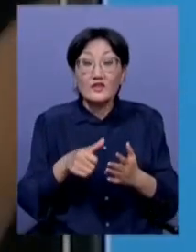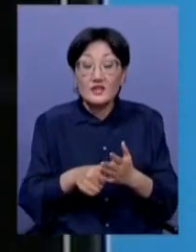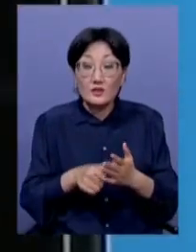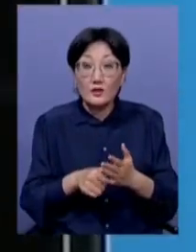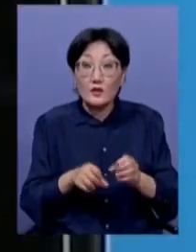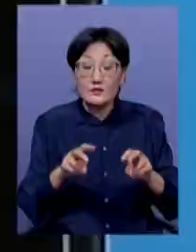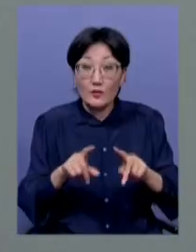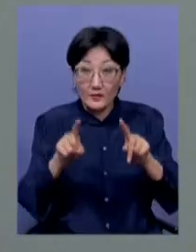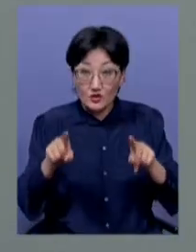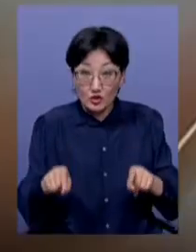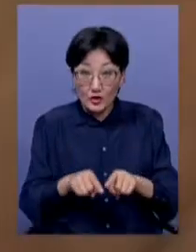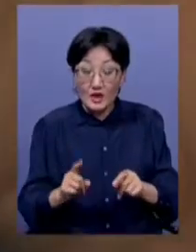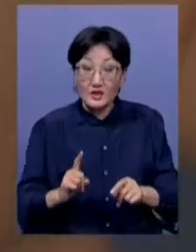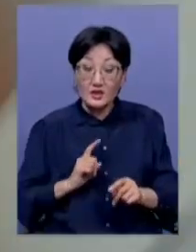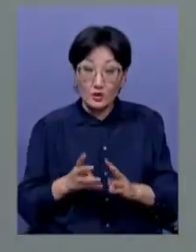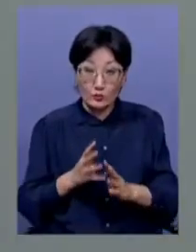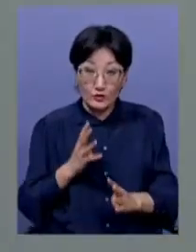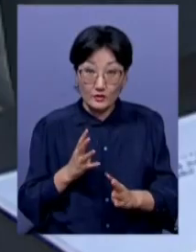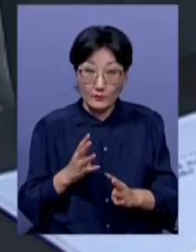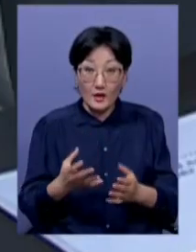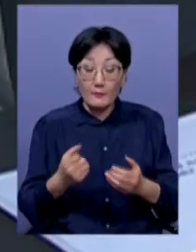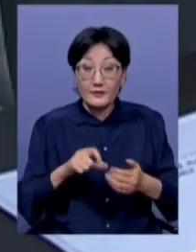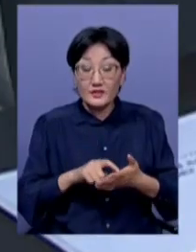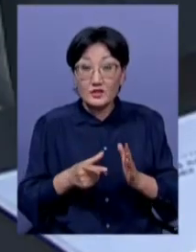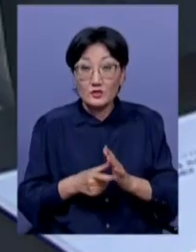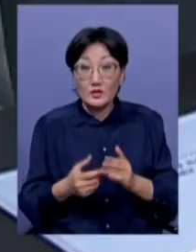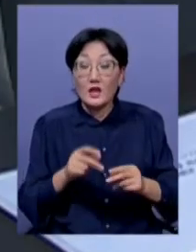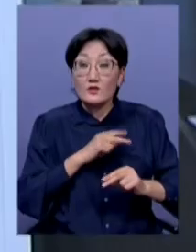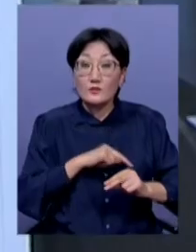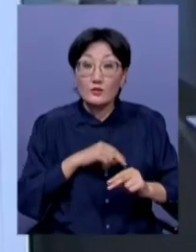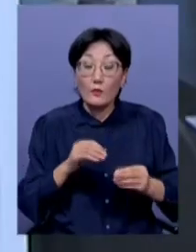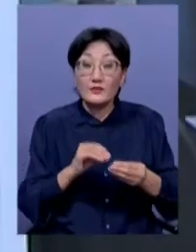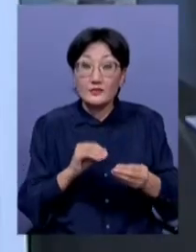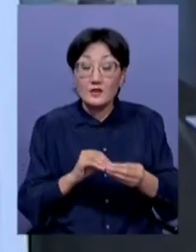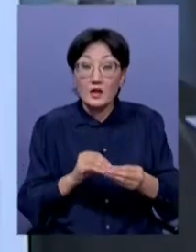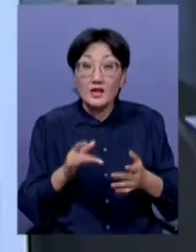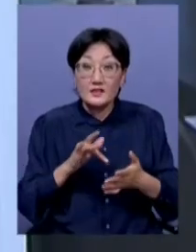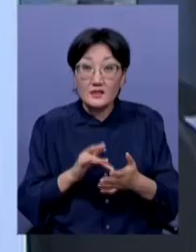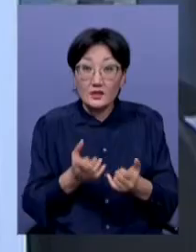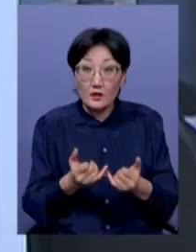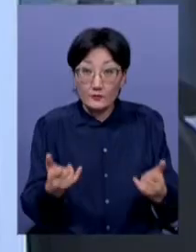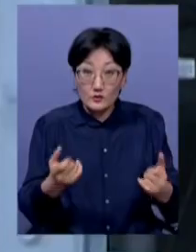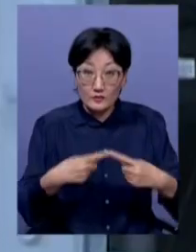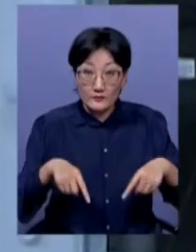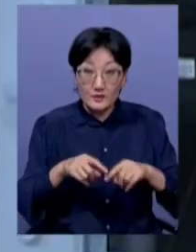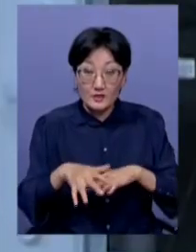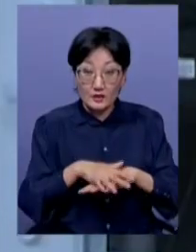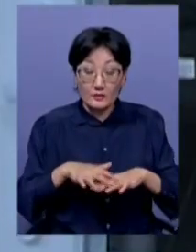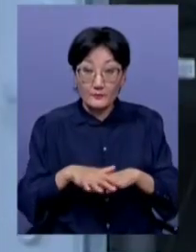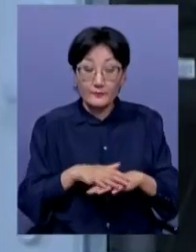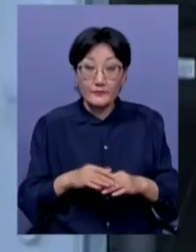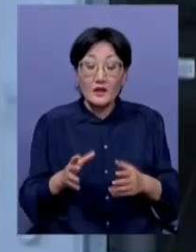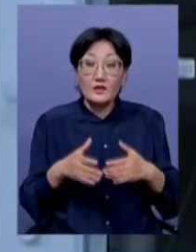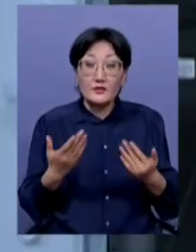на специальном устройстве и ждать очереди. Приемная акима отныне работает по принципу центров обслуживания населения. Нету преград,